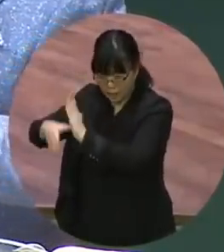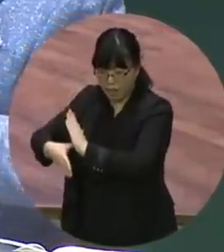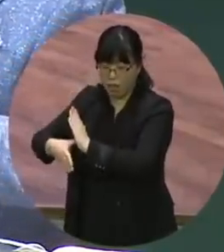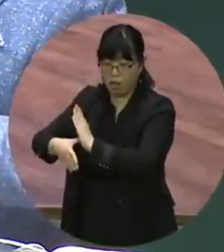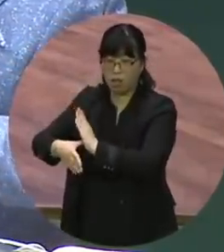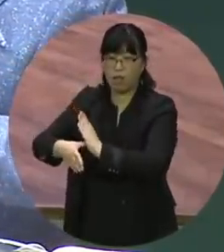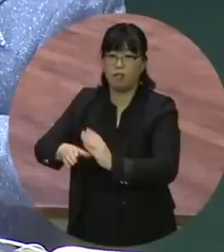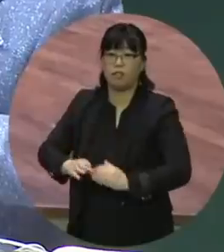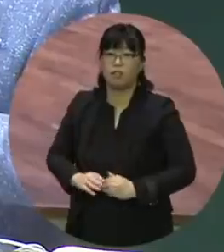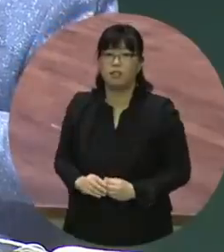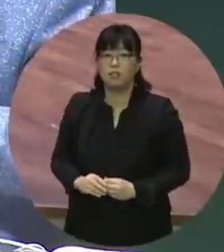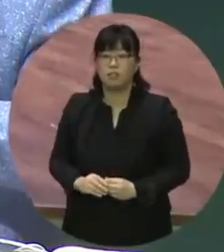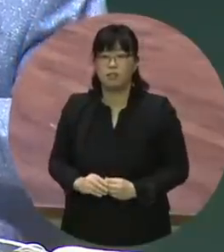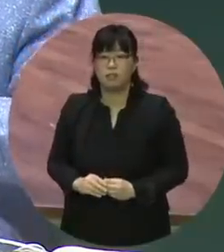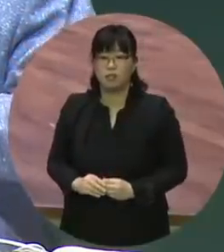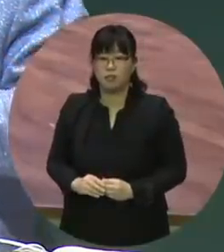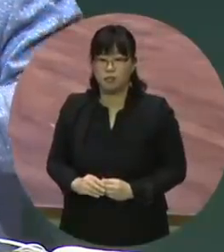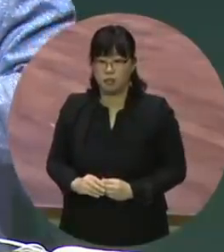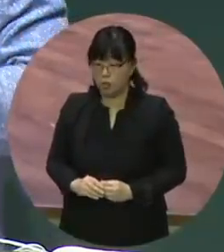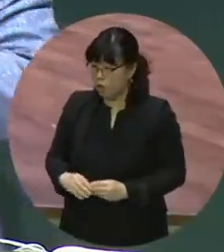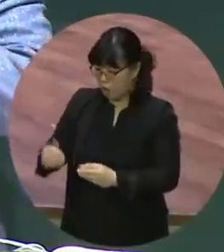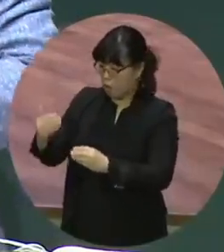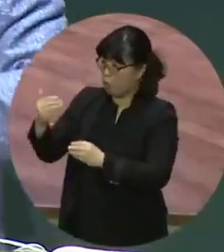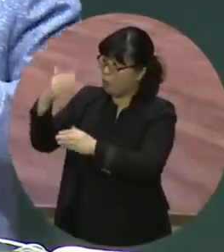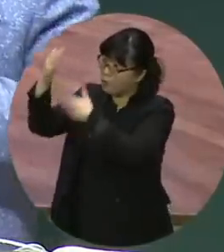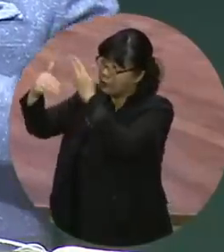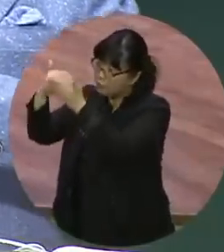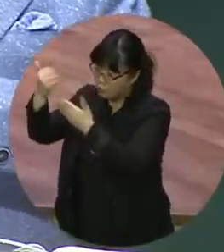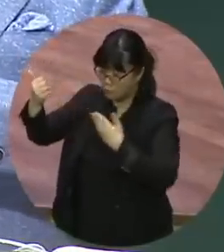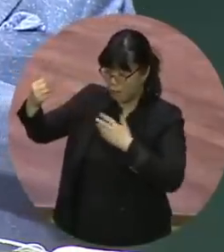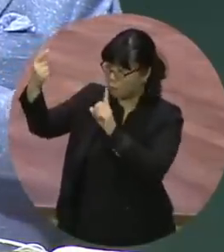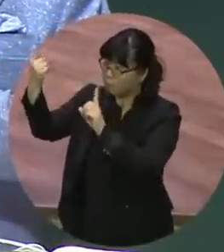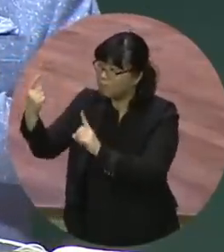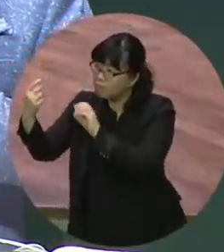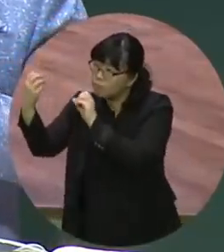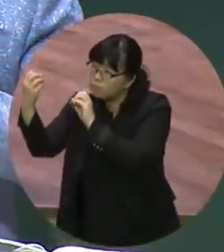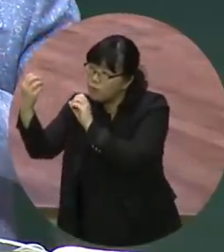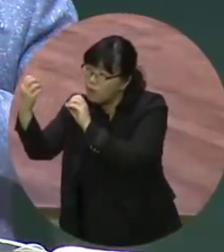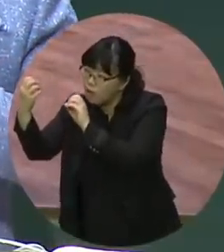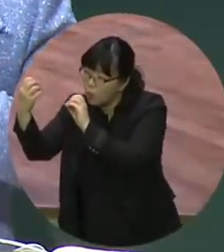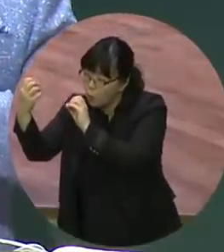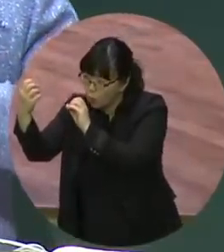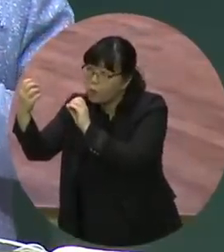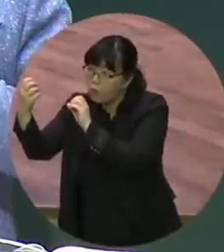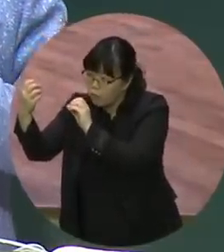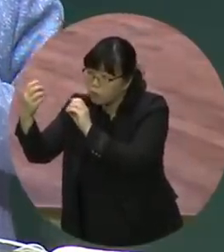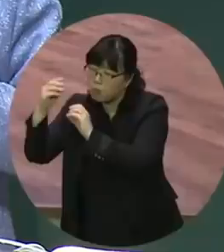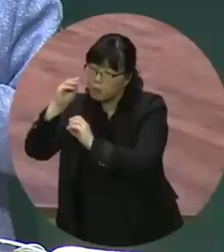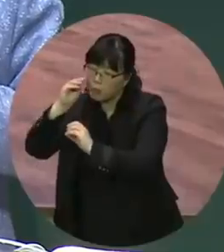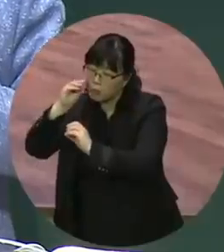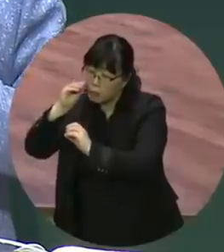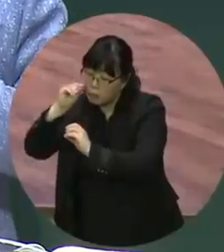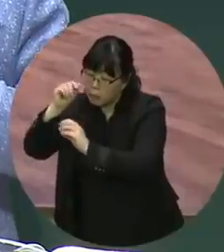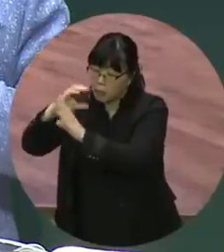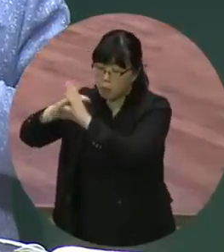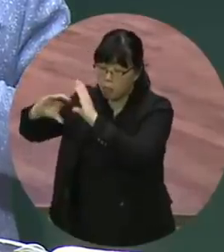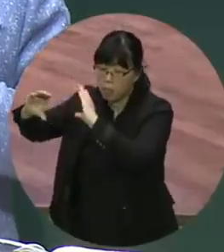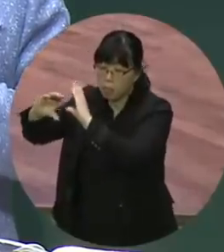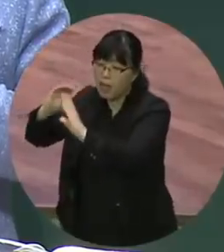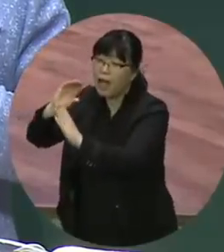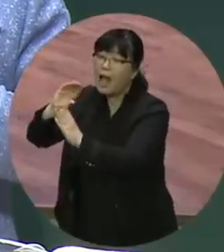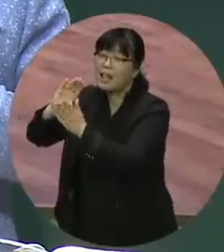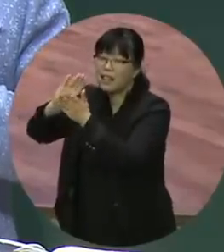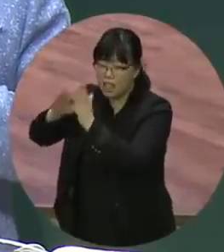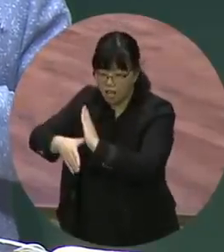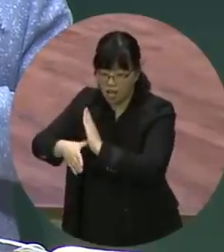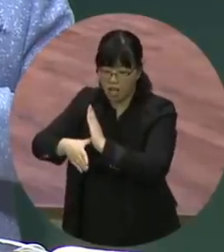깊은 소통이 없는 사람은 순종 안 하죠. 하나님과 교제가 없는 사람은 순종 안 합니다. 자기 마음대로